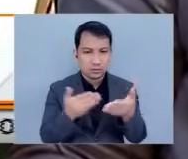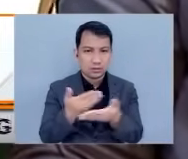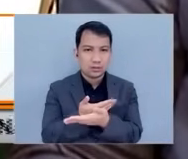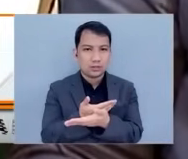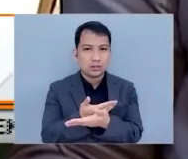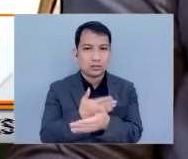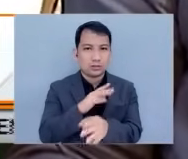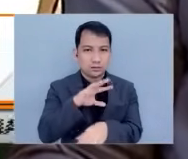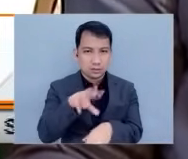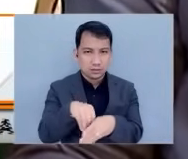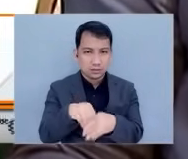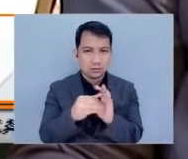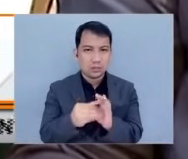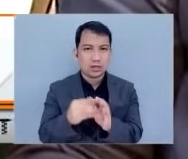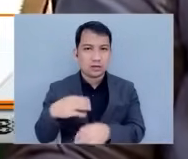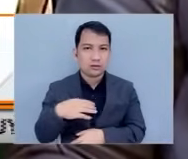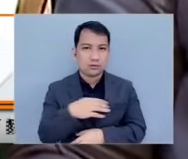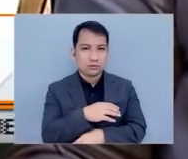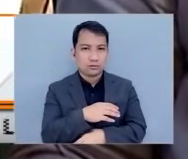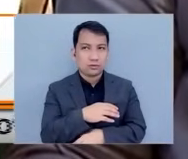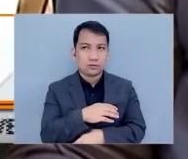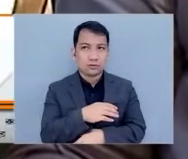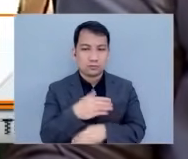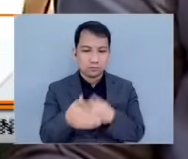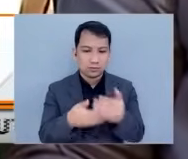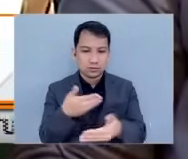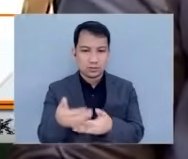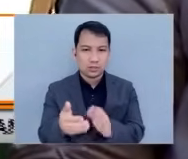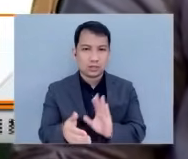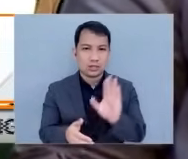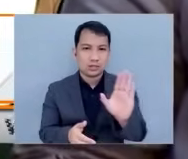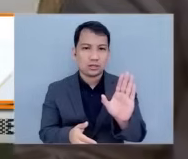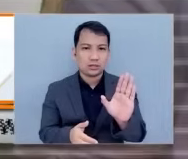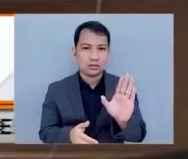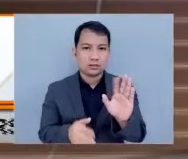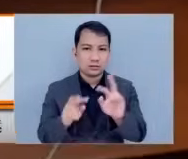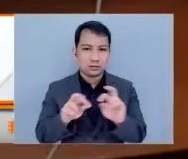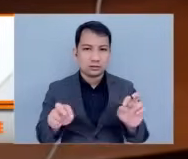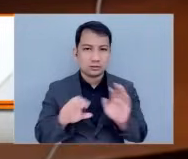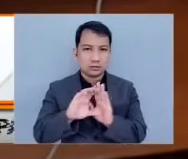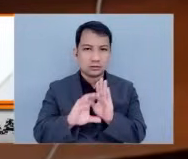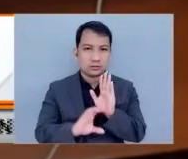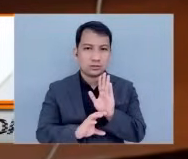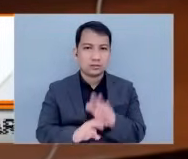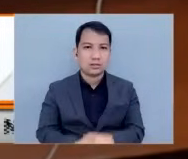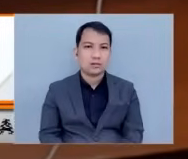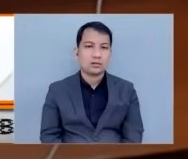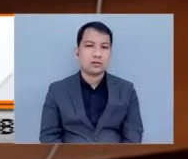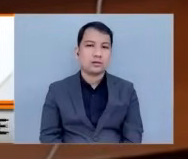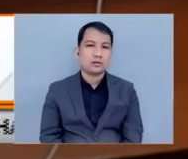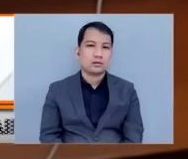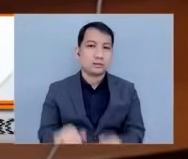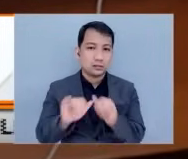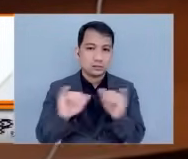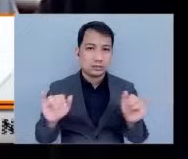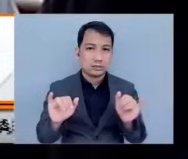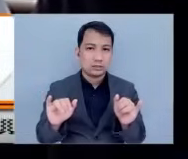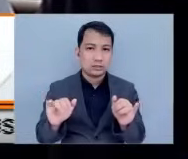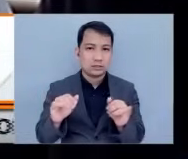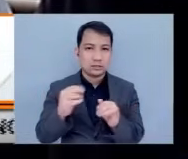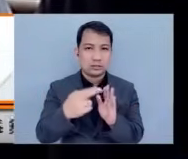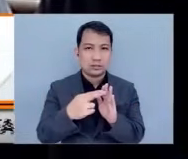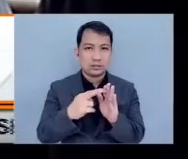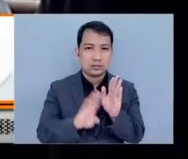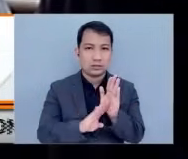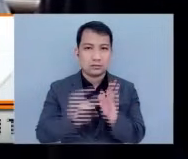resolution ang Kamara para gumulong na rin sa kanila ang pagdinig ng tsa-tsa. Gaya sa resolution of both houses o RBH